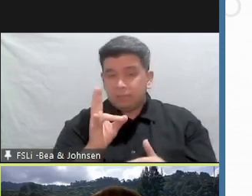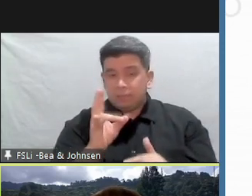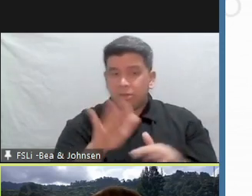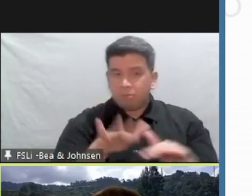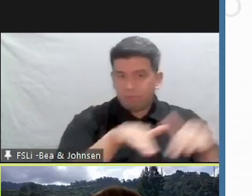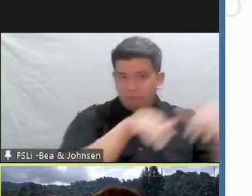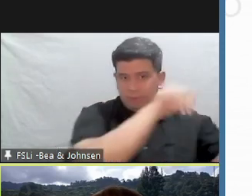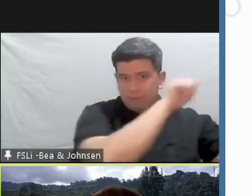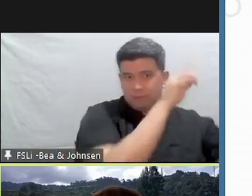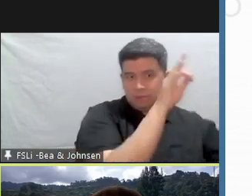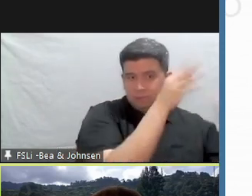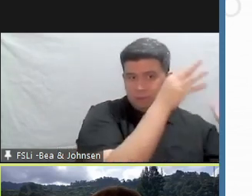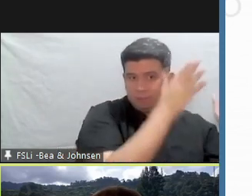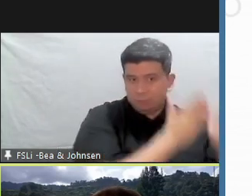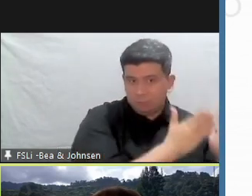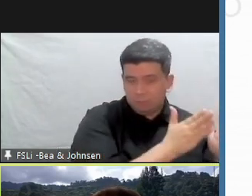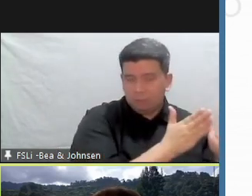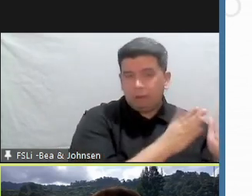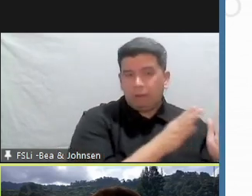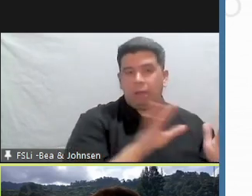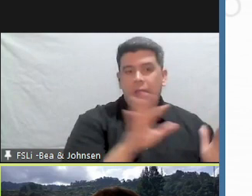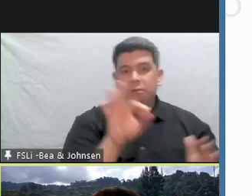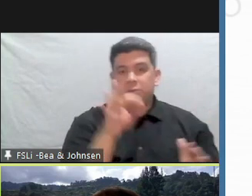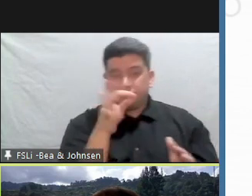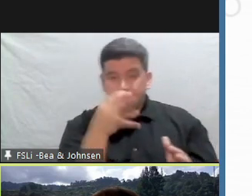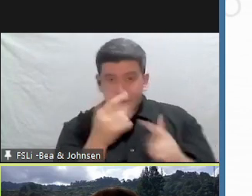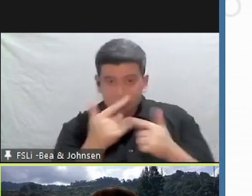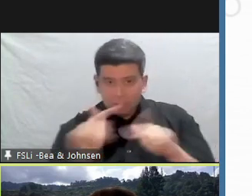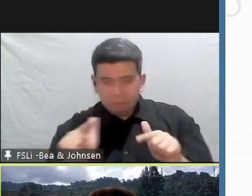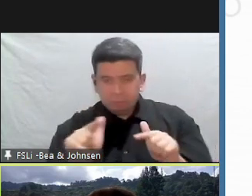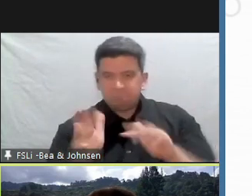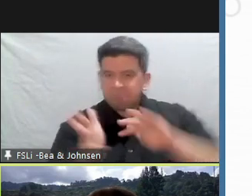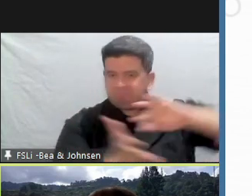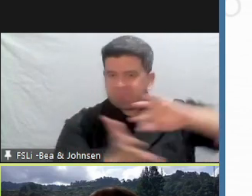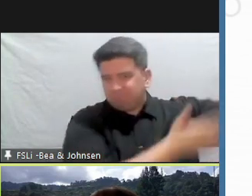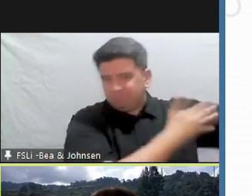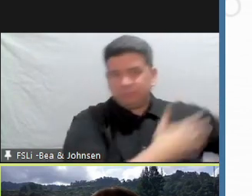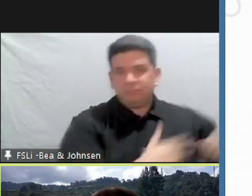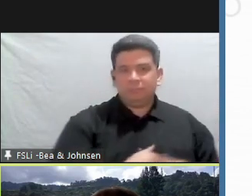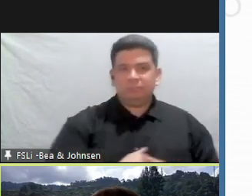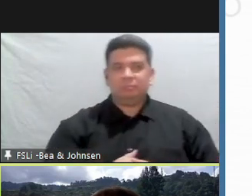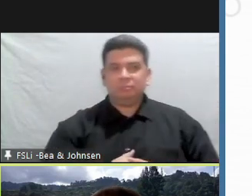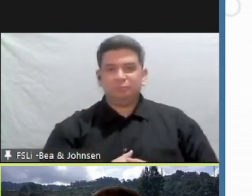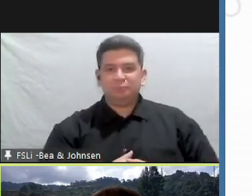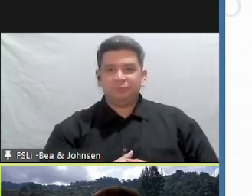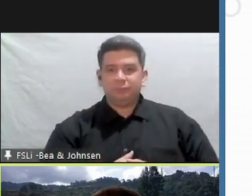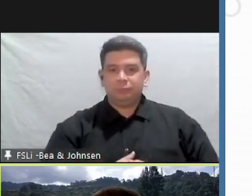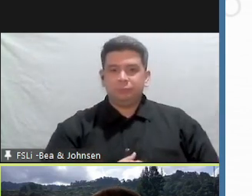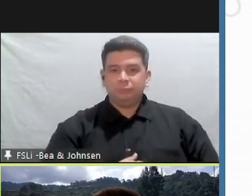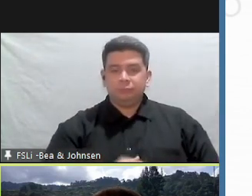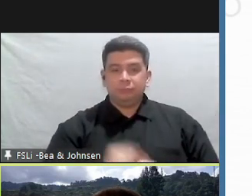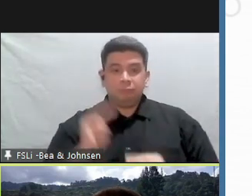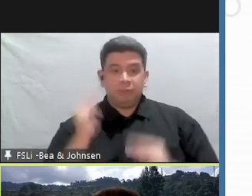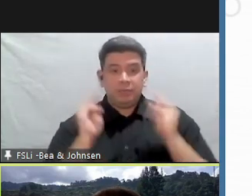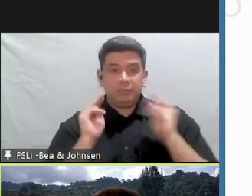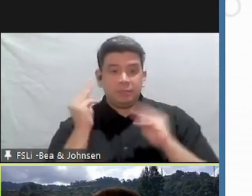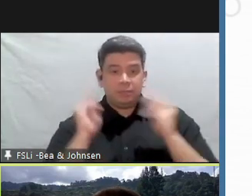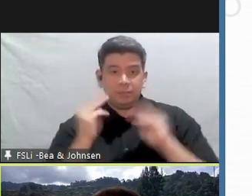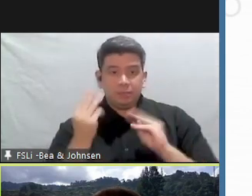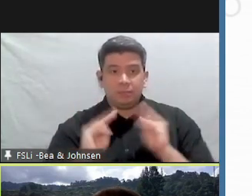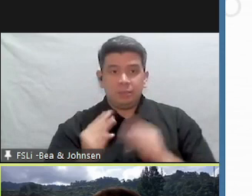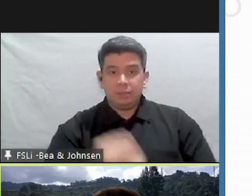program para sa mga IP, ano? At ganoon din ang Malaysia, no? Ang ginagamit nila sa international test